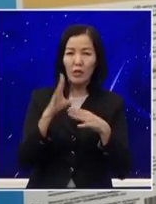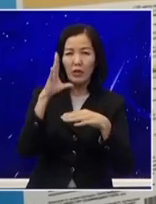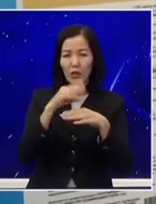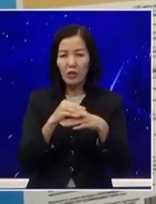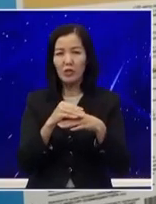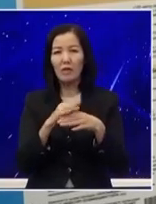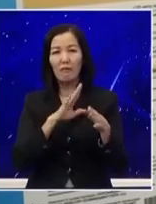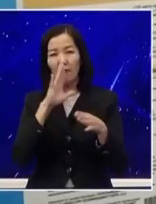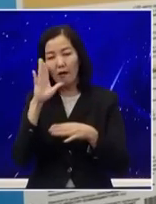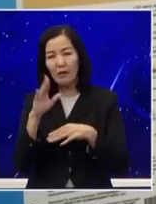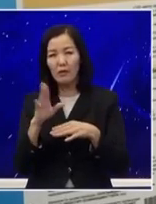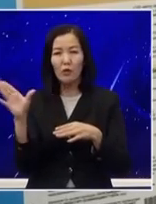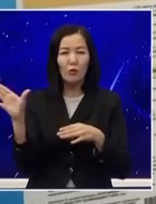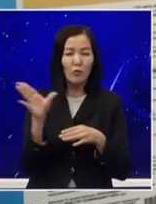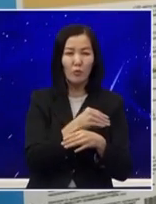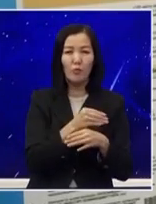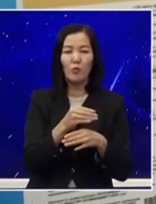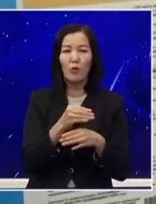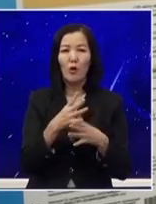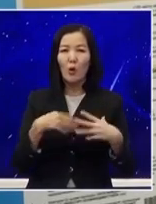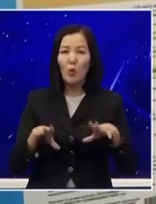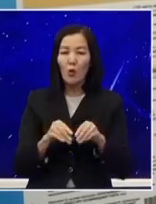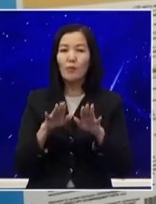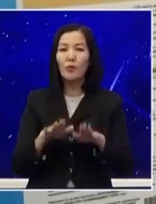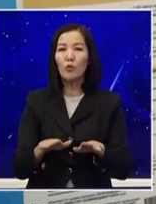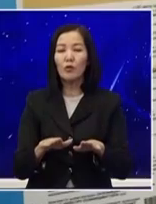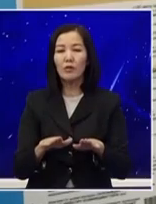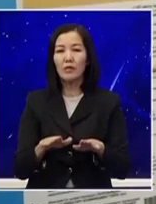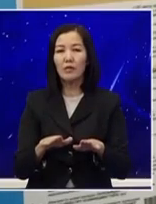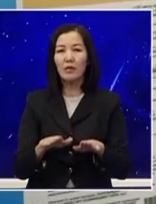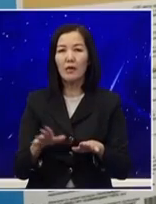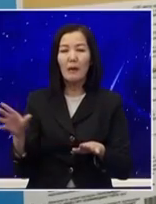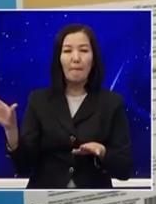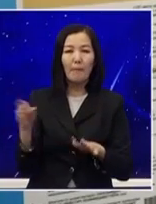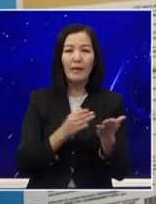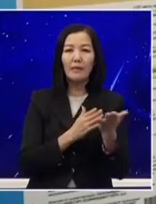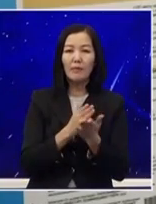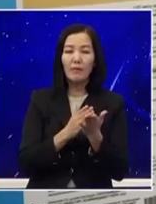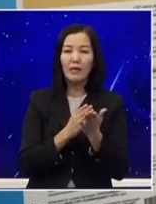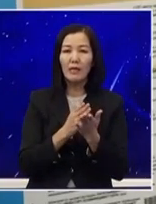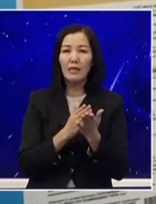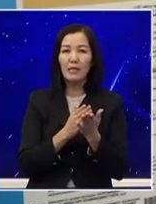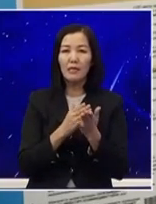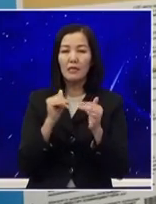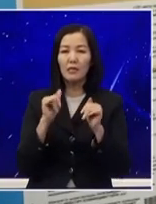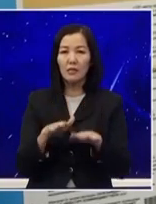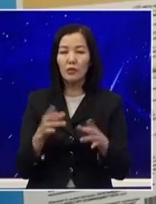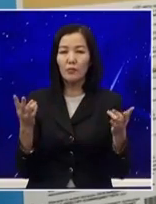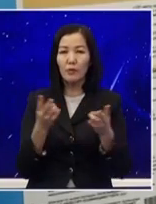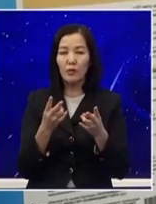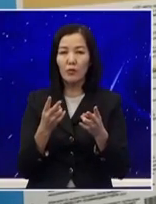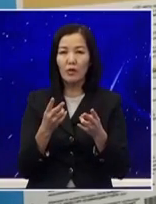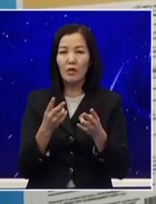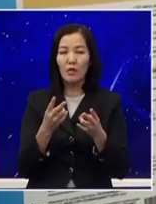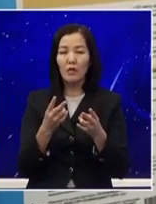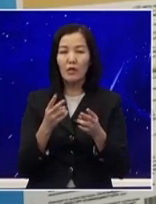бір қоғамдық жерде өзін-өзі ұстағанын, қай жерде болса, ол мемлекеттік қызметші екені, ол сол жаңағы